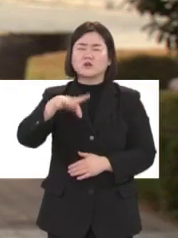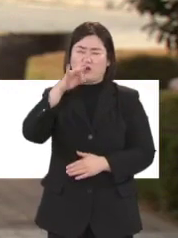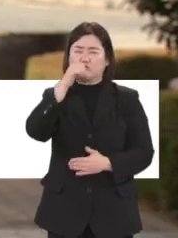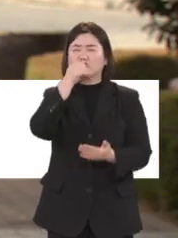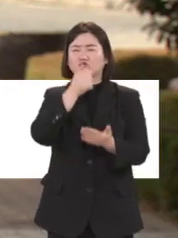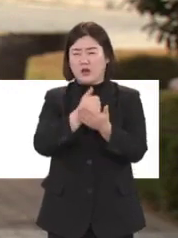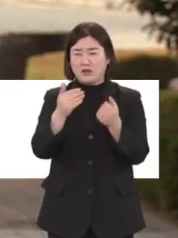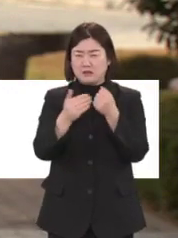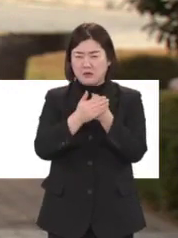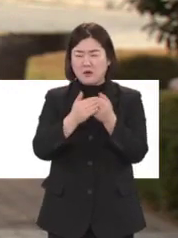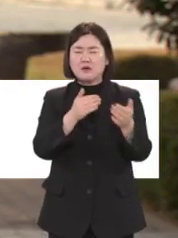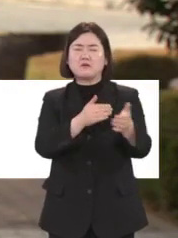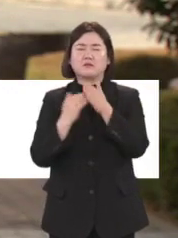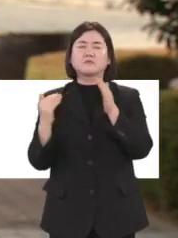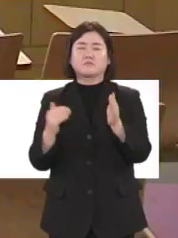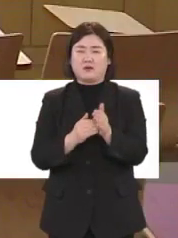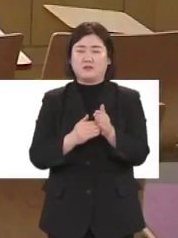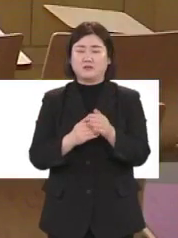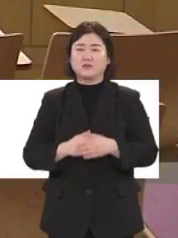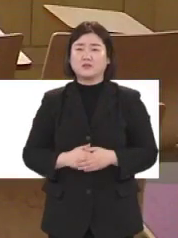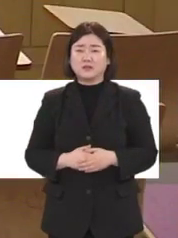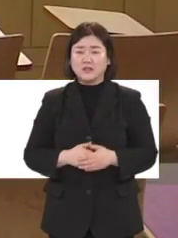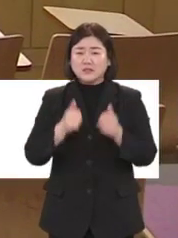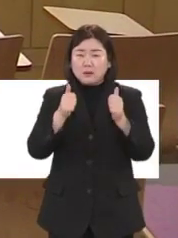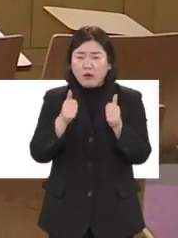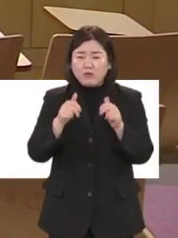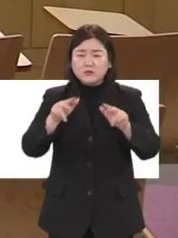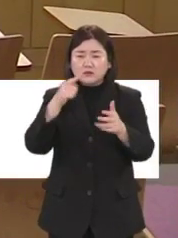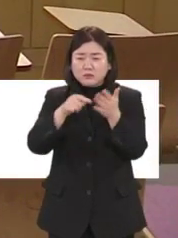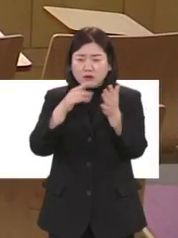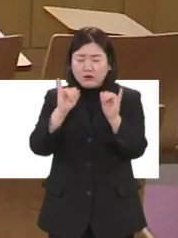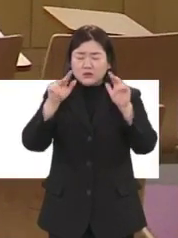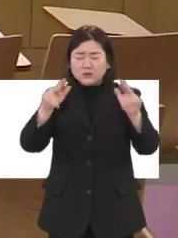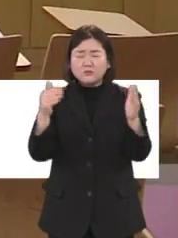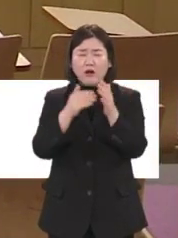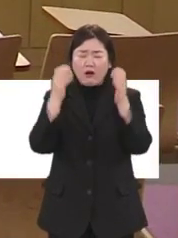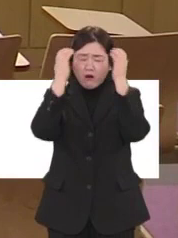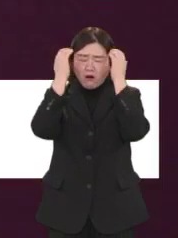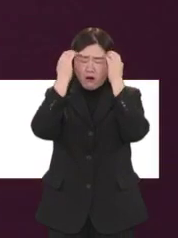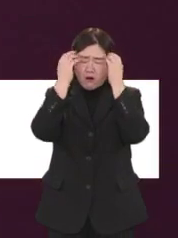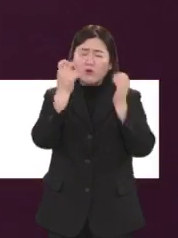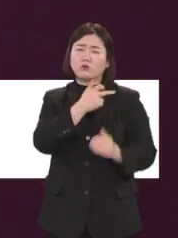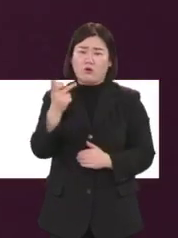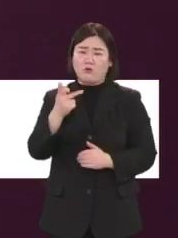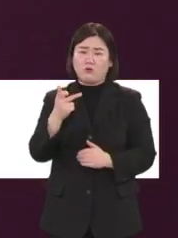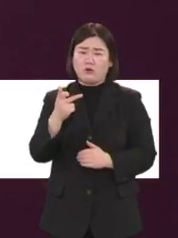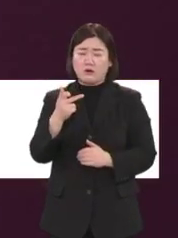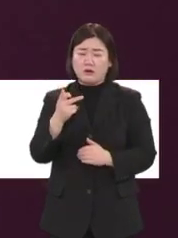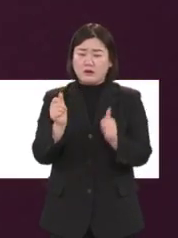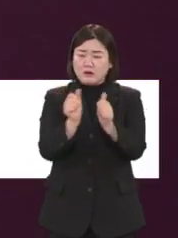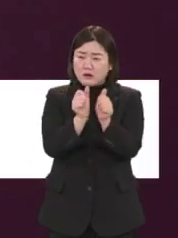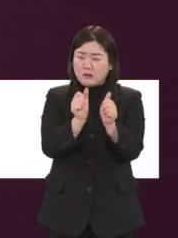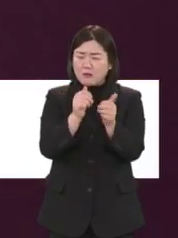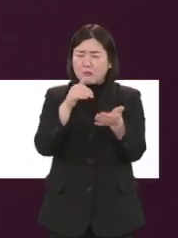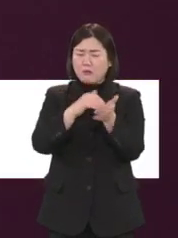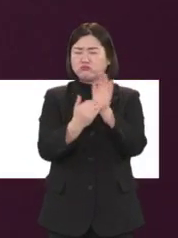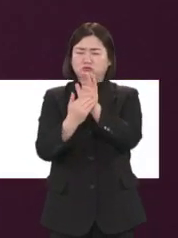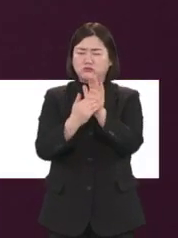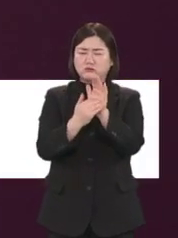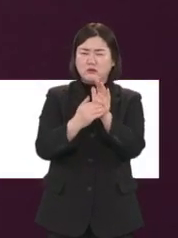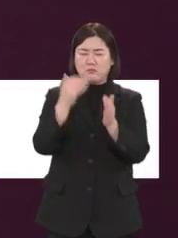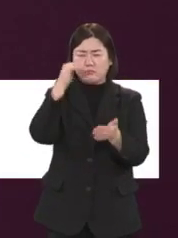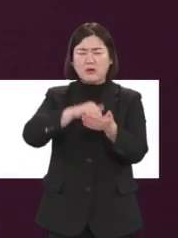a씨가 초범인점 등을 고려해 기각했습니다 재판부는 피해자가 여전히 정신적인 고통을 호소하지만 a씨는 범행을